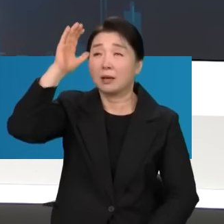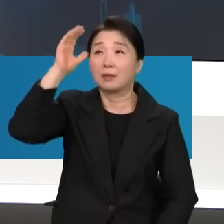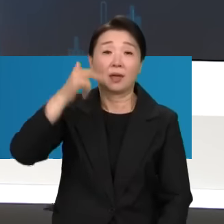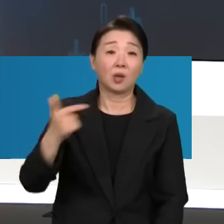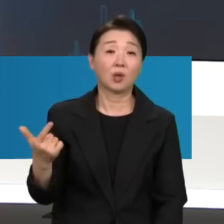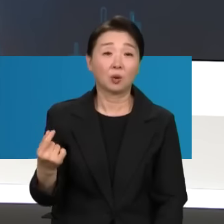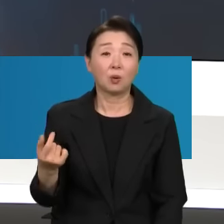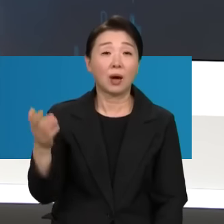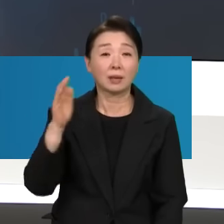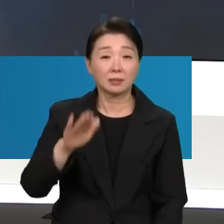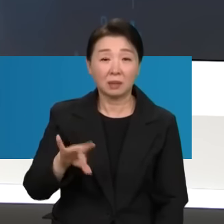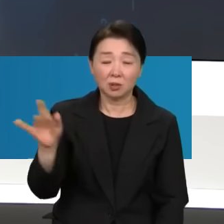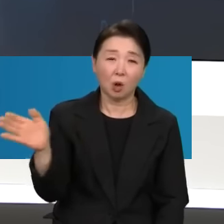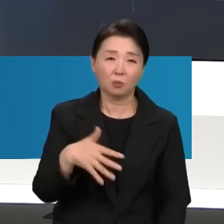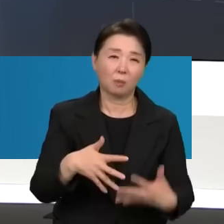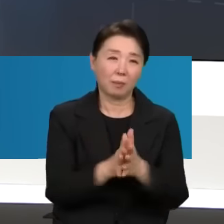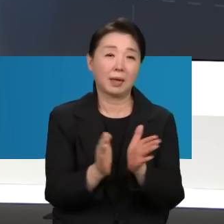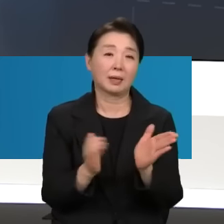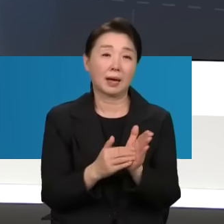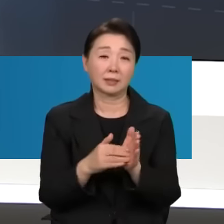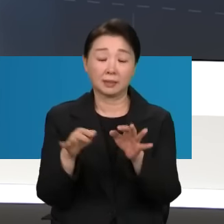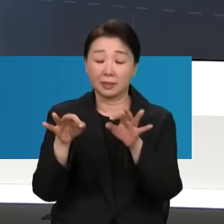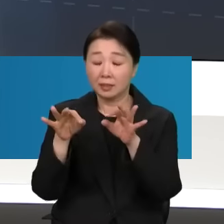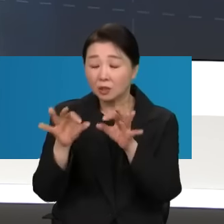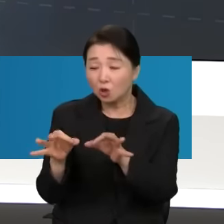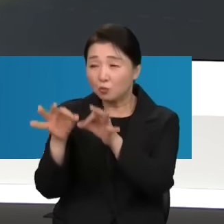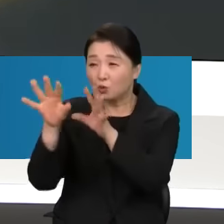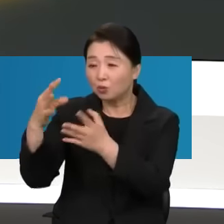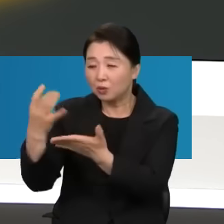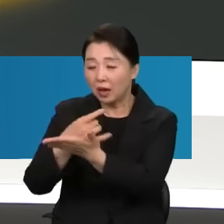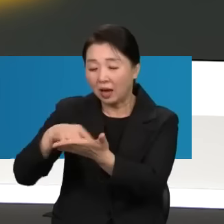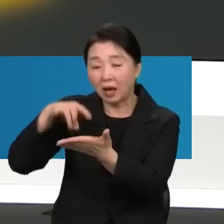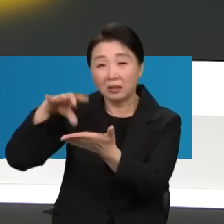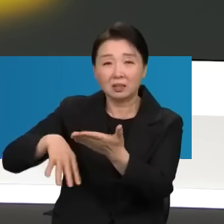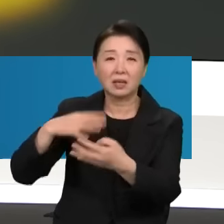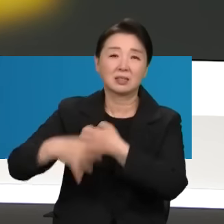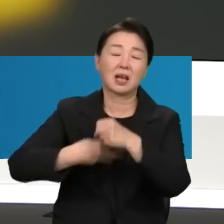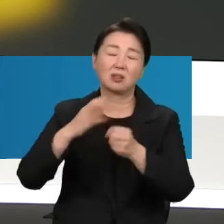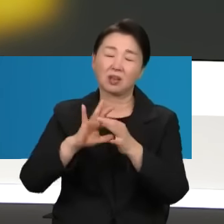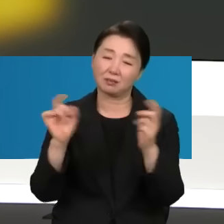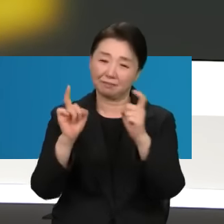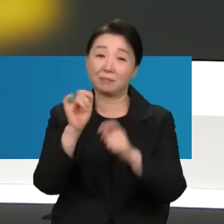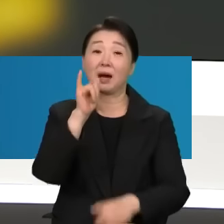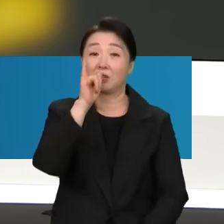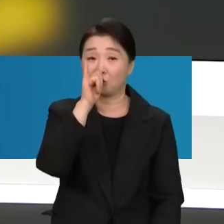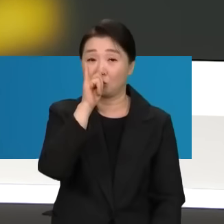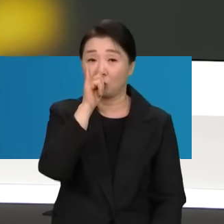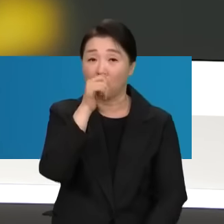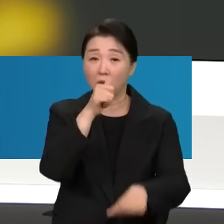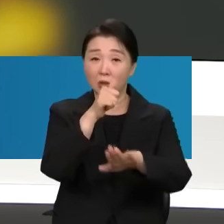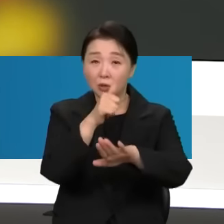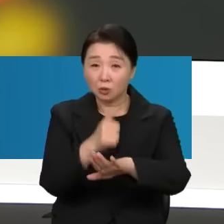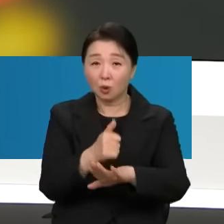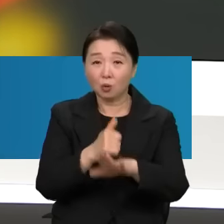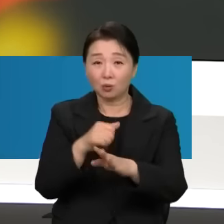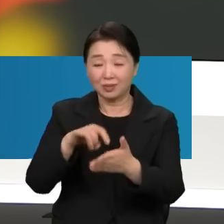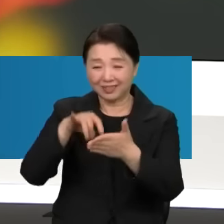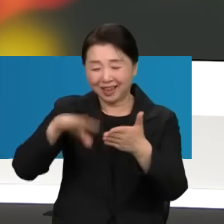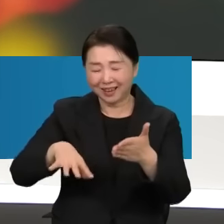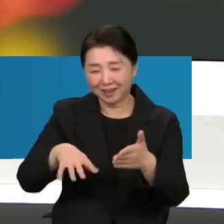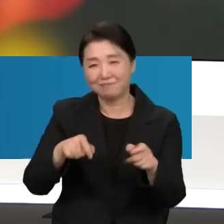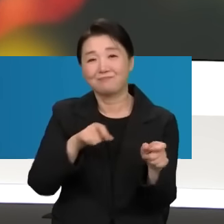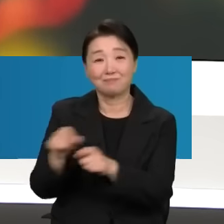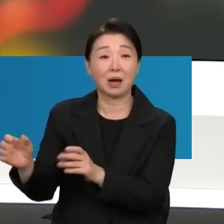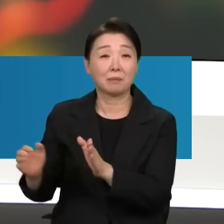커졌는데 도입부터 폐지까지 금투 논란은 4년 동안 이어졌죠 결국 금융 투자 과세는 좌초된